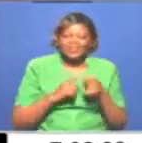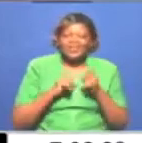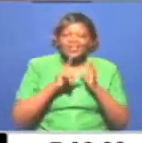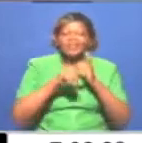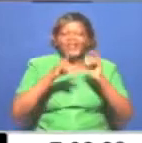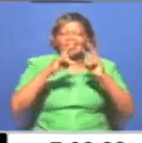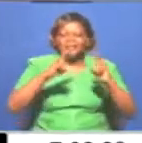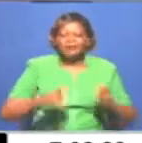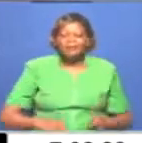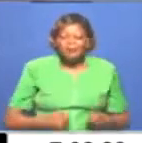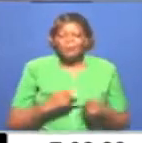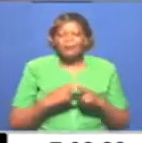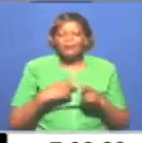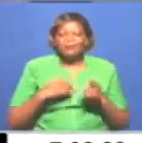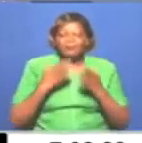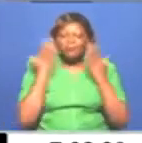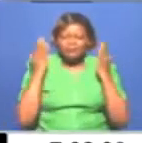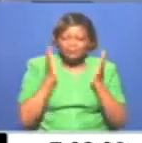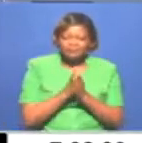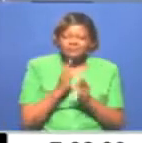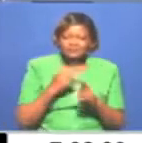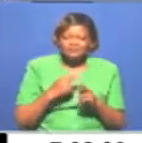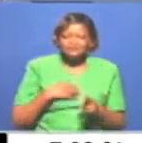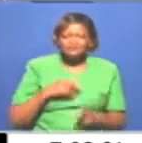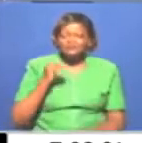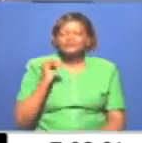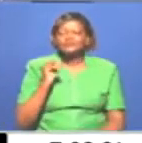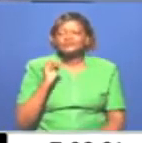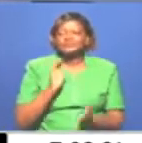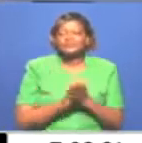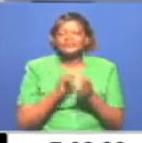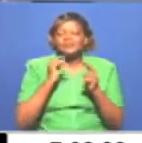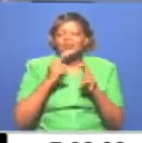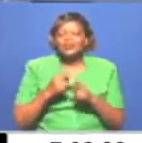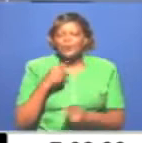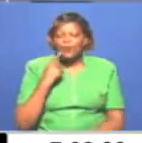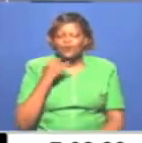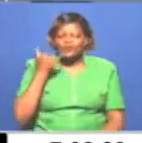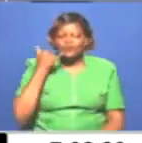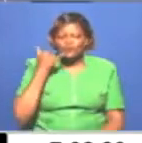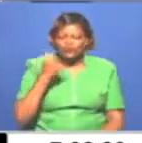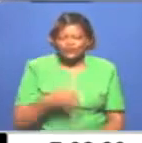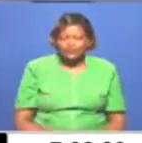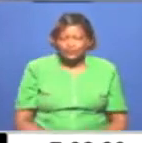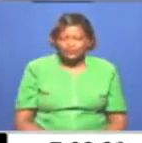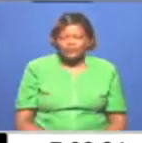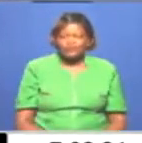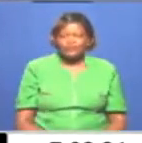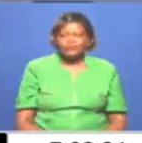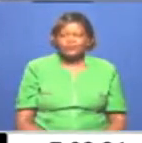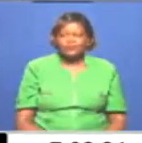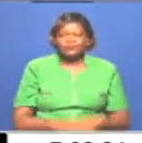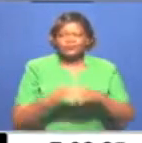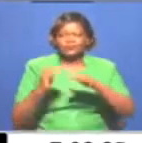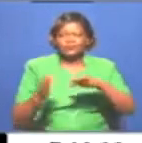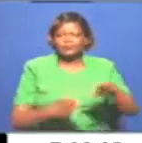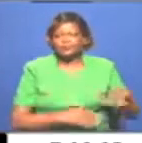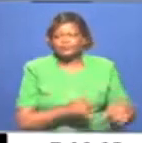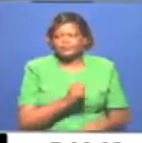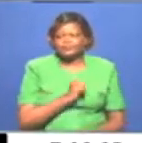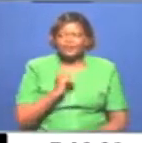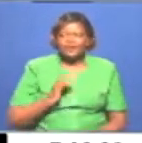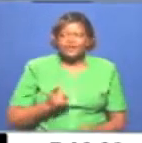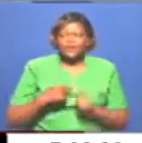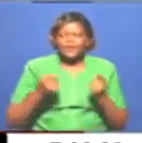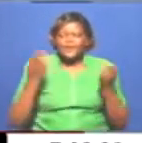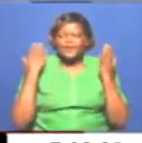naitwa Boni Musambi. Na mimi mtazamaji naitwa Sarafi Nairobi, mwenzetu wa ishara ni Susan Thuku. Tukianza ni kwa seneta wa kaunti ya Meru